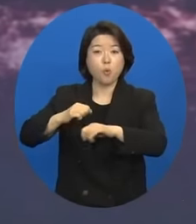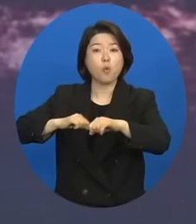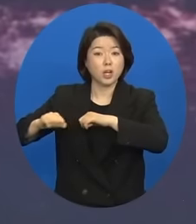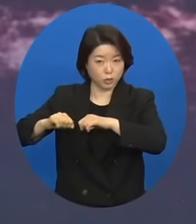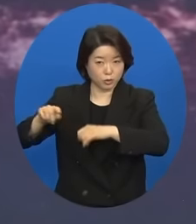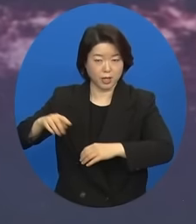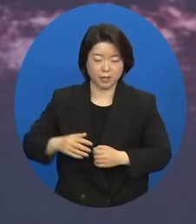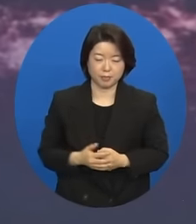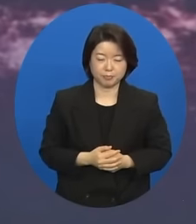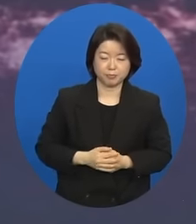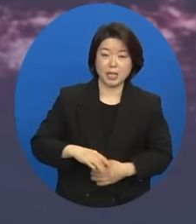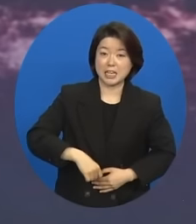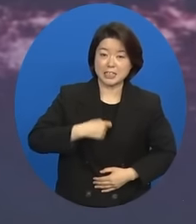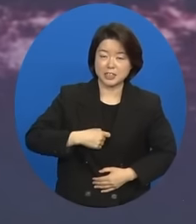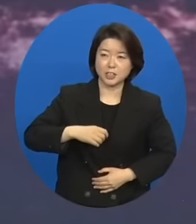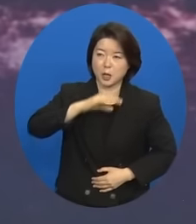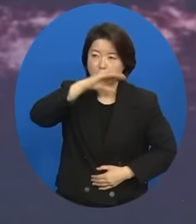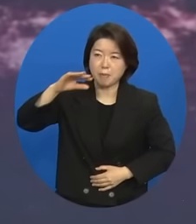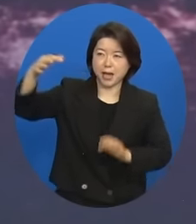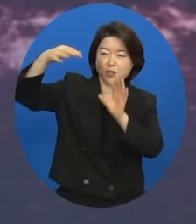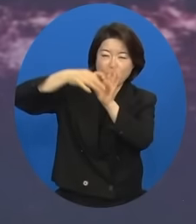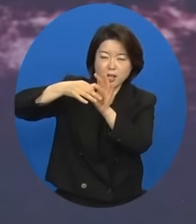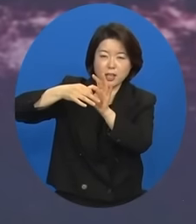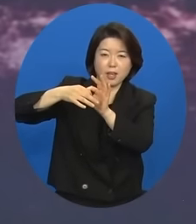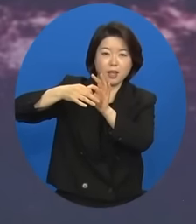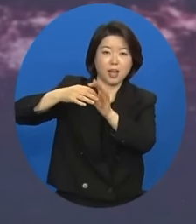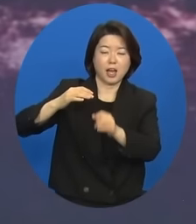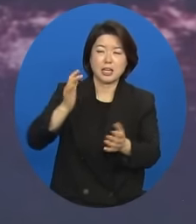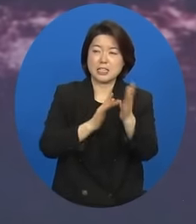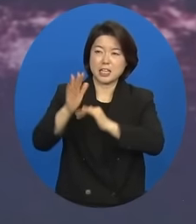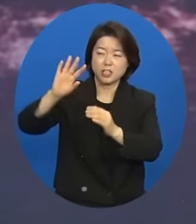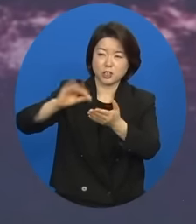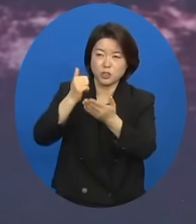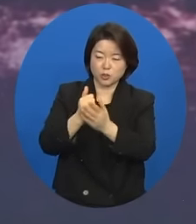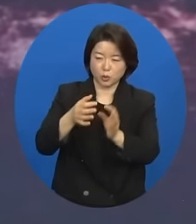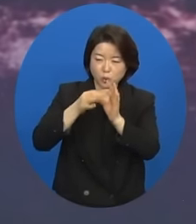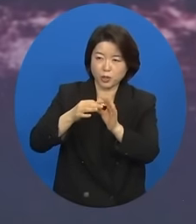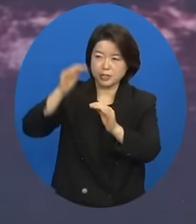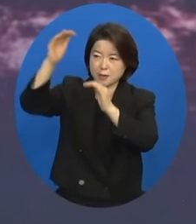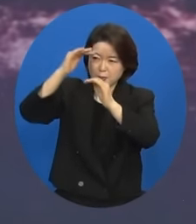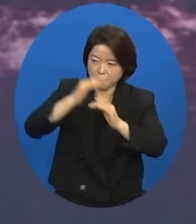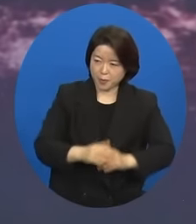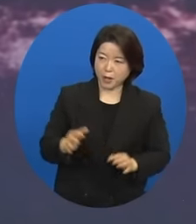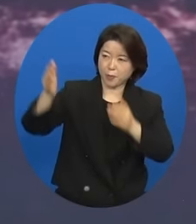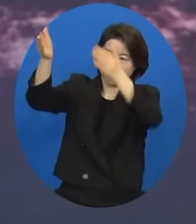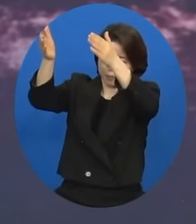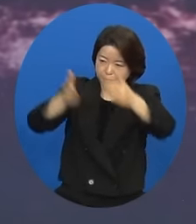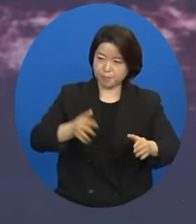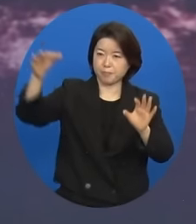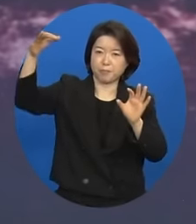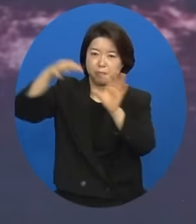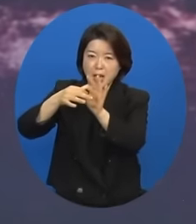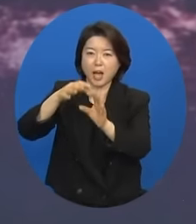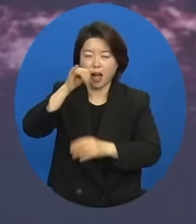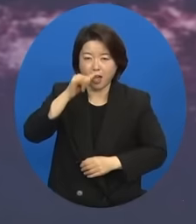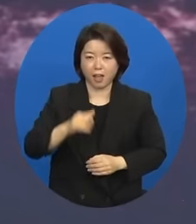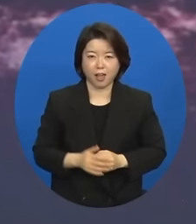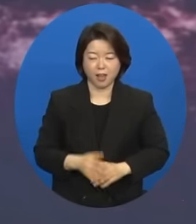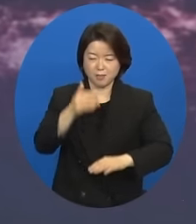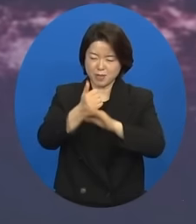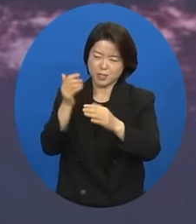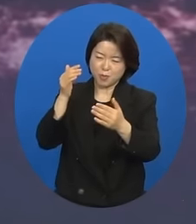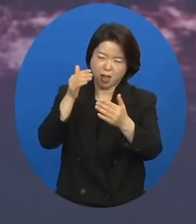하나님과 바른 관계잖아 하나님과 우리 사이 이미 예수 그리스도를 통해서 계단이 연결이 돼 있어 길이 연결되 있어 끝까지 그